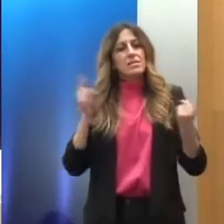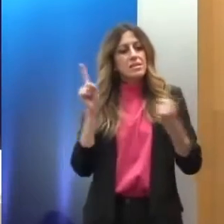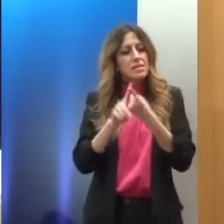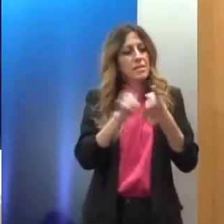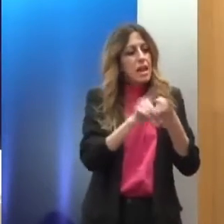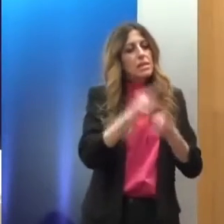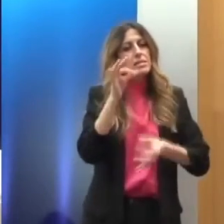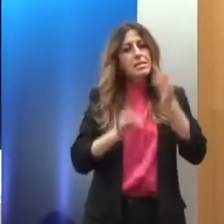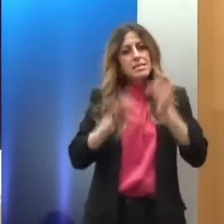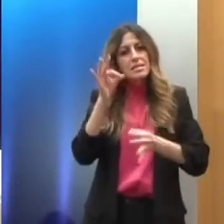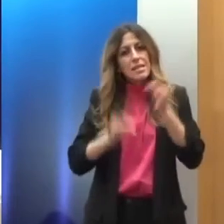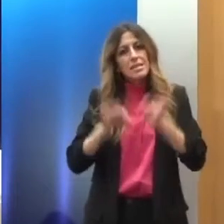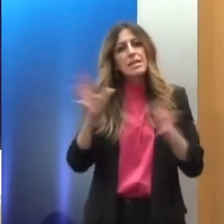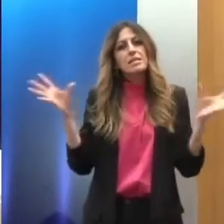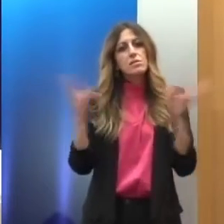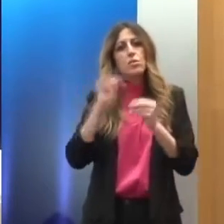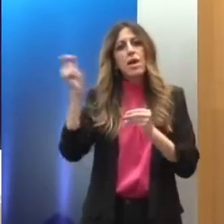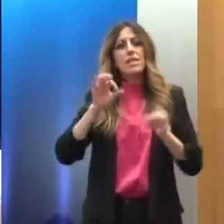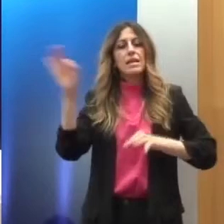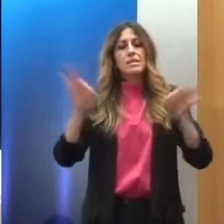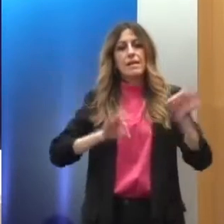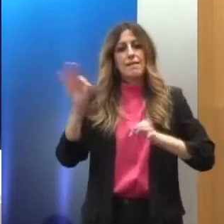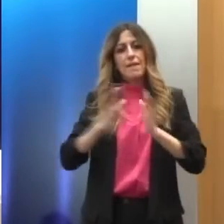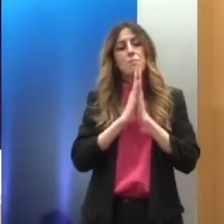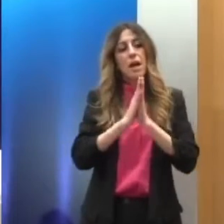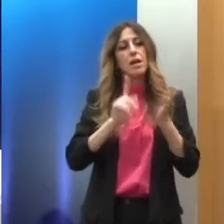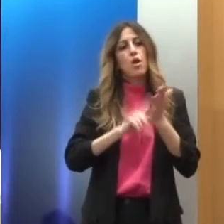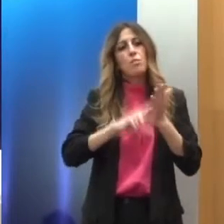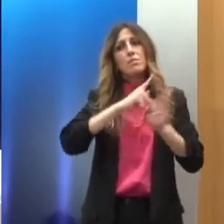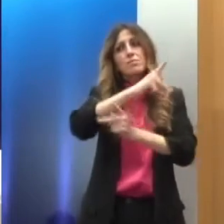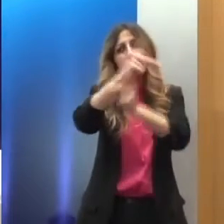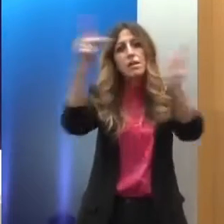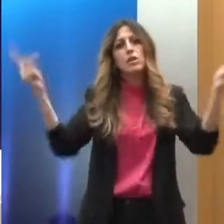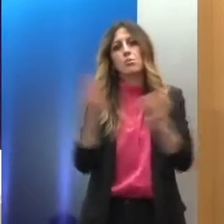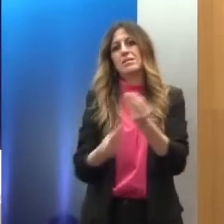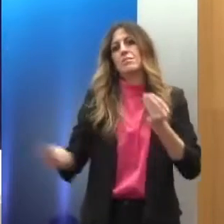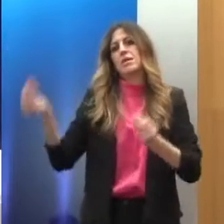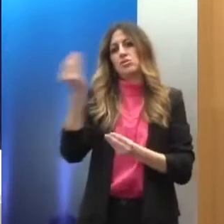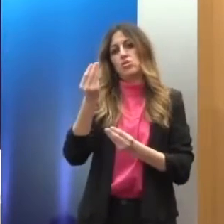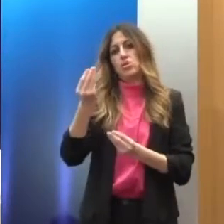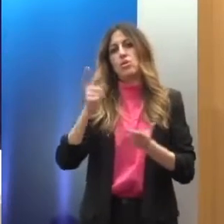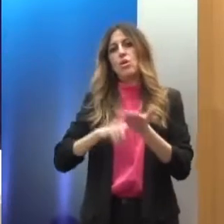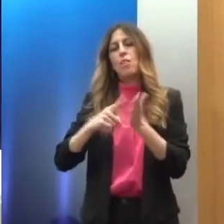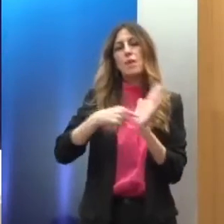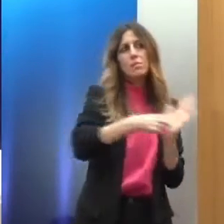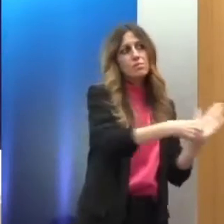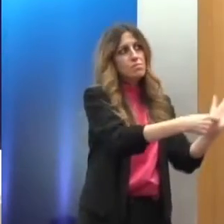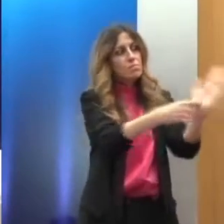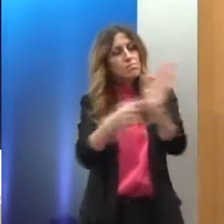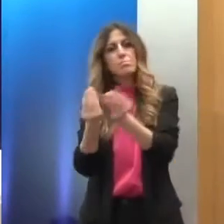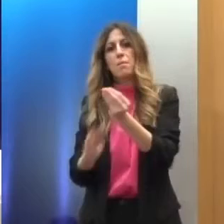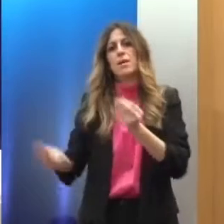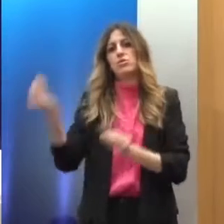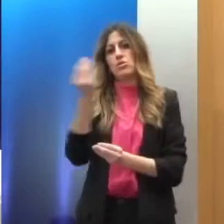και οι συζητήσεις για αυτή τη στρατηγική να κοινοποιούνται περισσότερο, να γίνεται περισσότερο γνωστό, γιατί τότε έχει